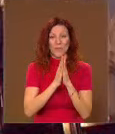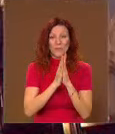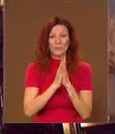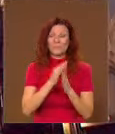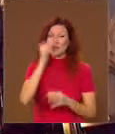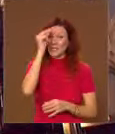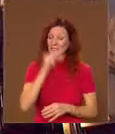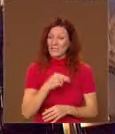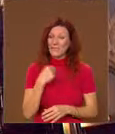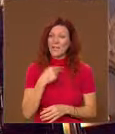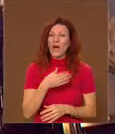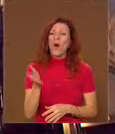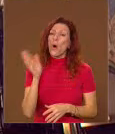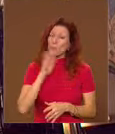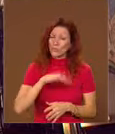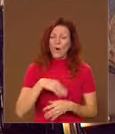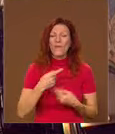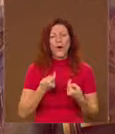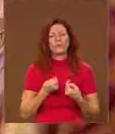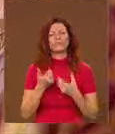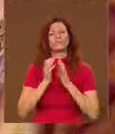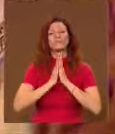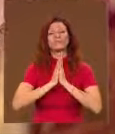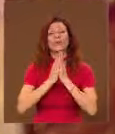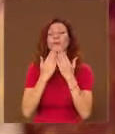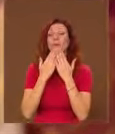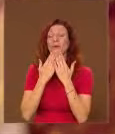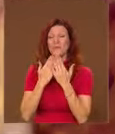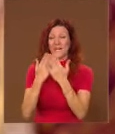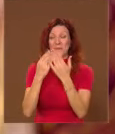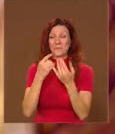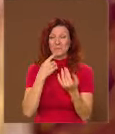отново отправя благодарствена молитва към Бога вече за осветените